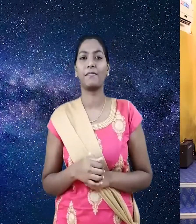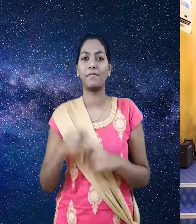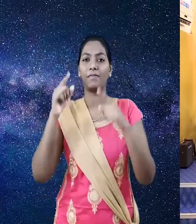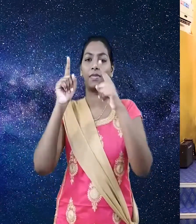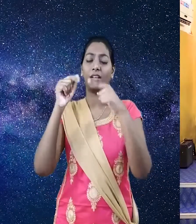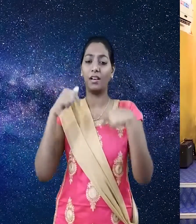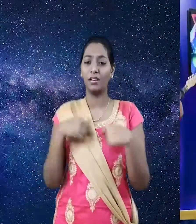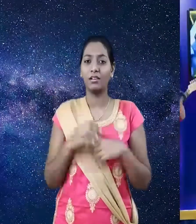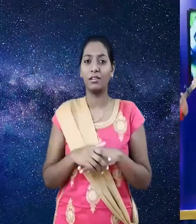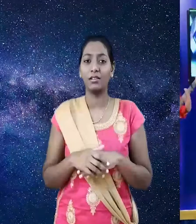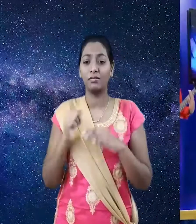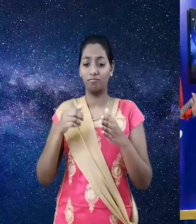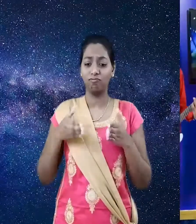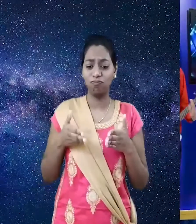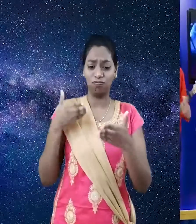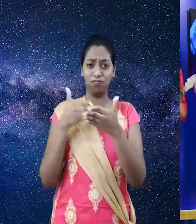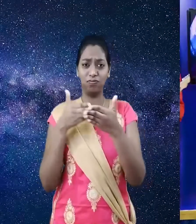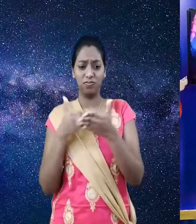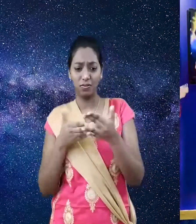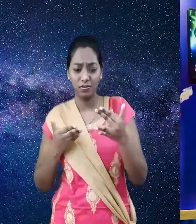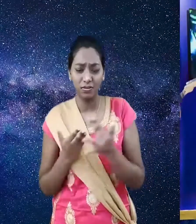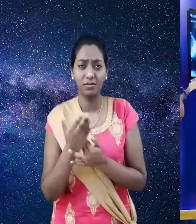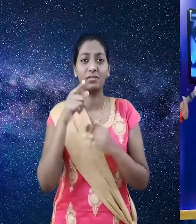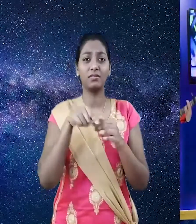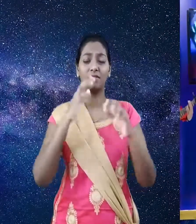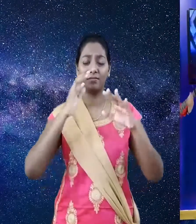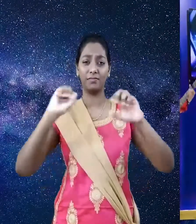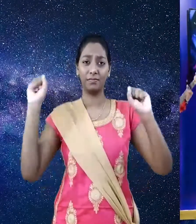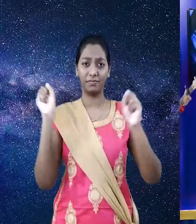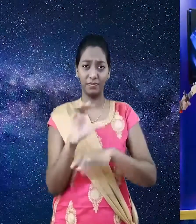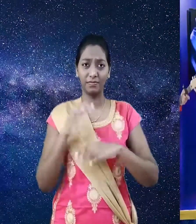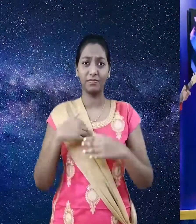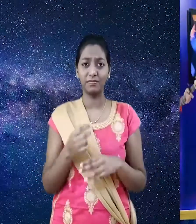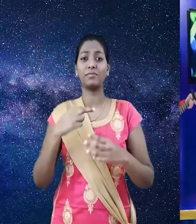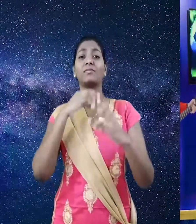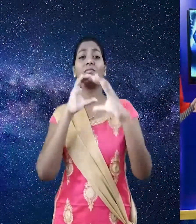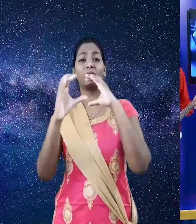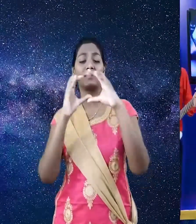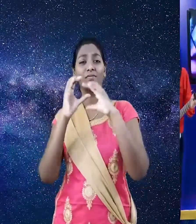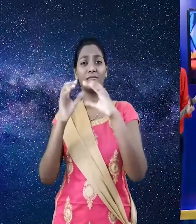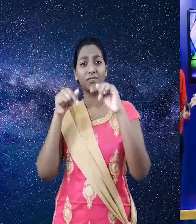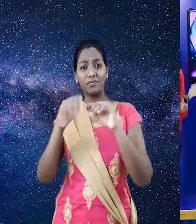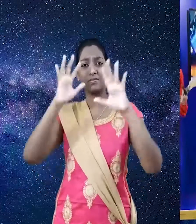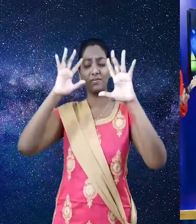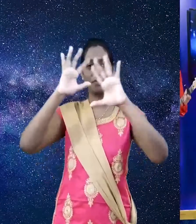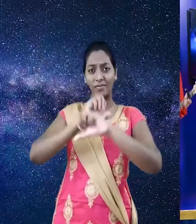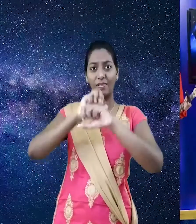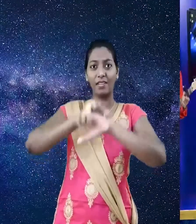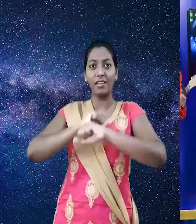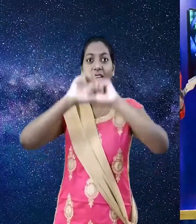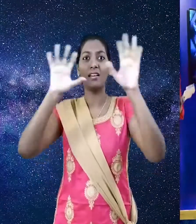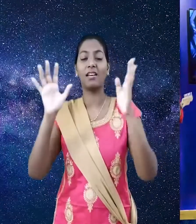करूं, तू है बनाने वाला, चमत्कार करने वाला, वाचा रखने वाला, अंधेरे